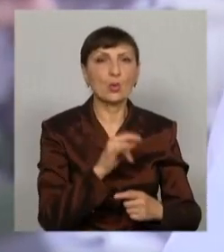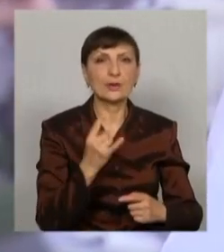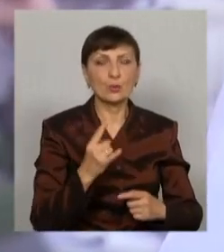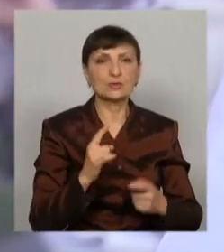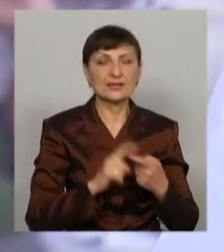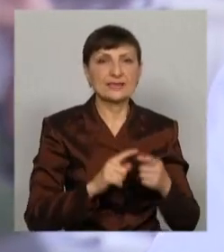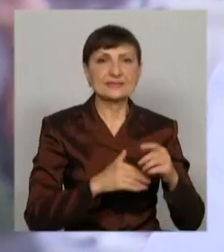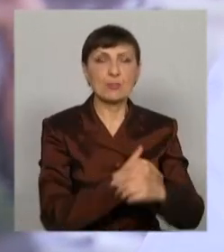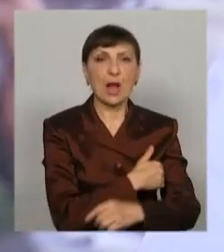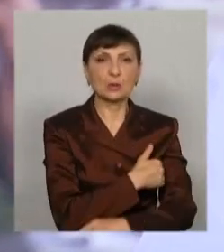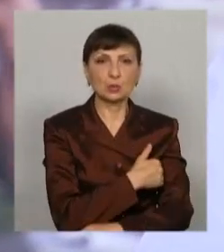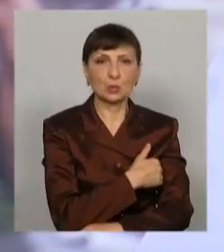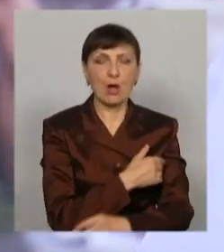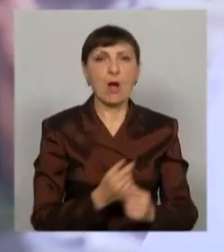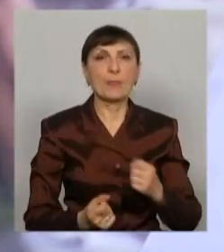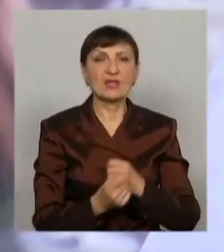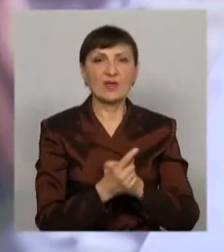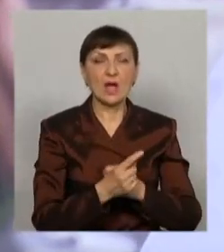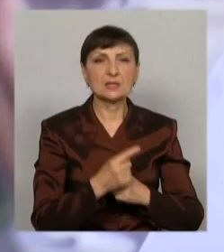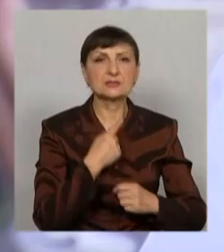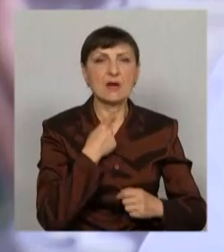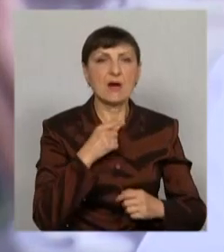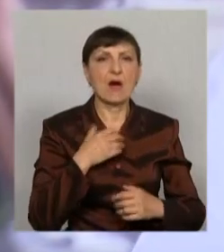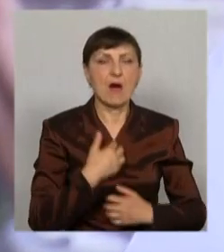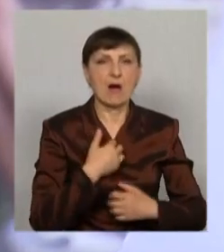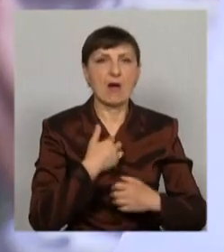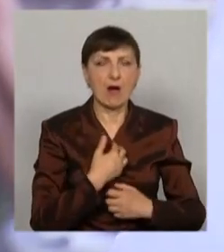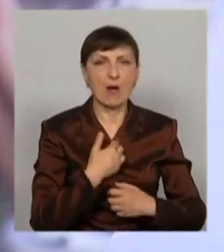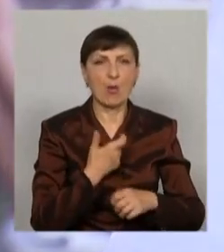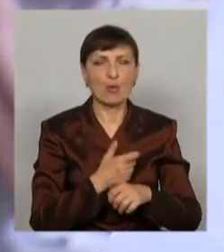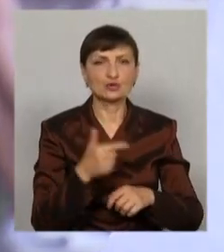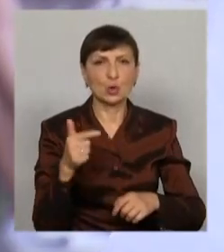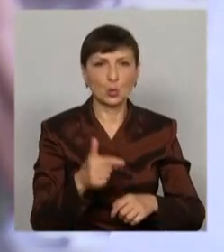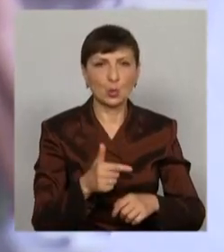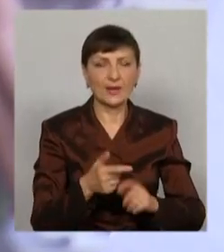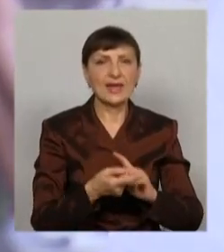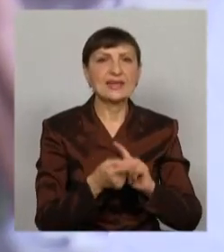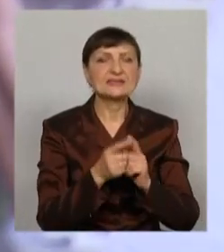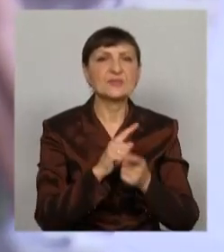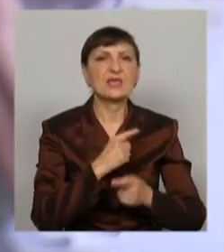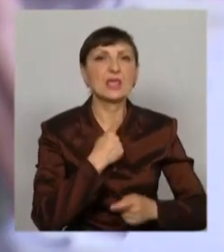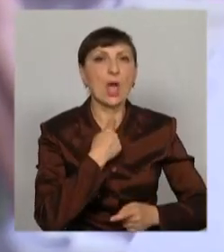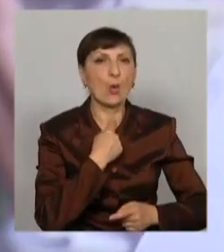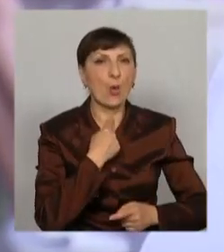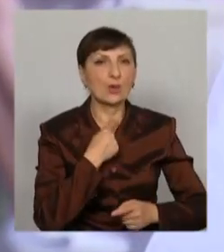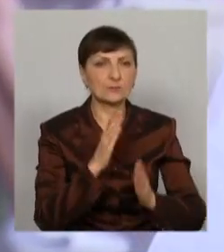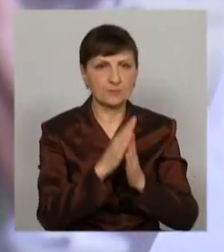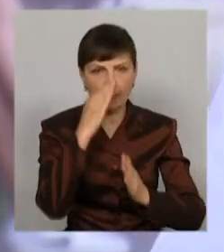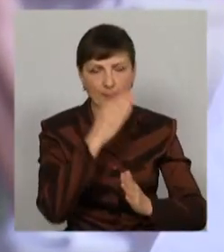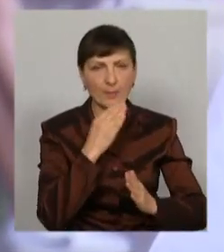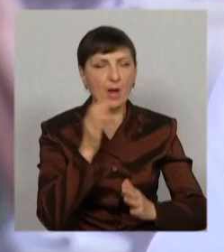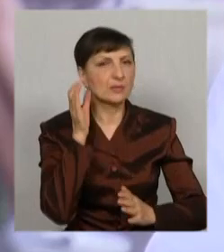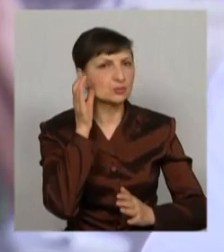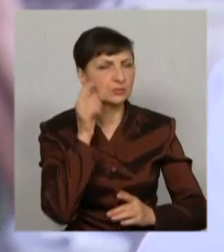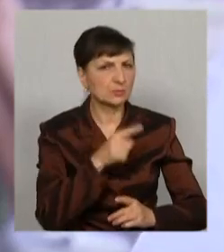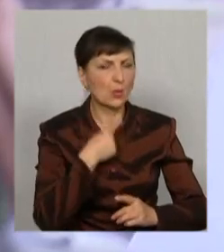фоне высокой температуры появляется грубый лающий кашель, изменение тембра голоса, родители это